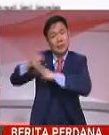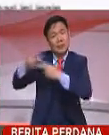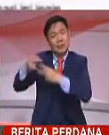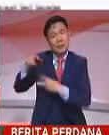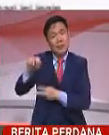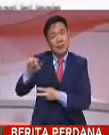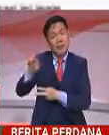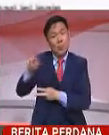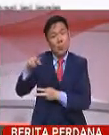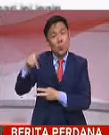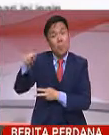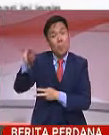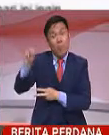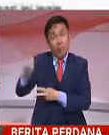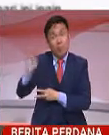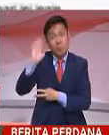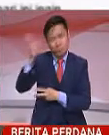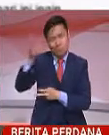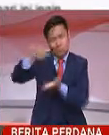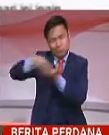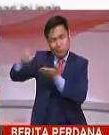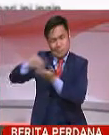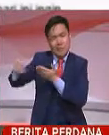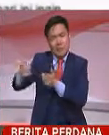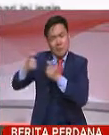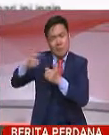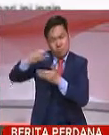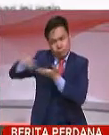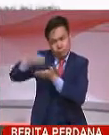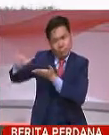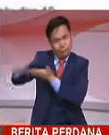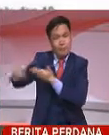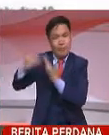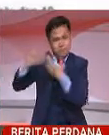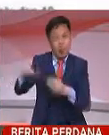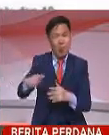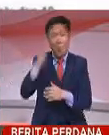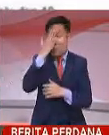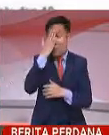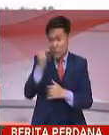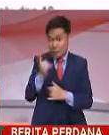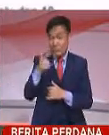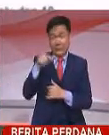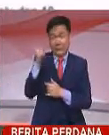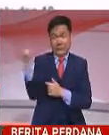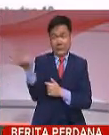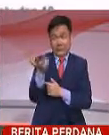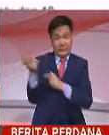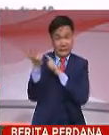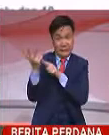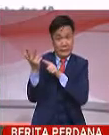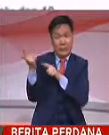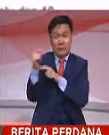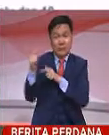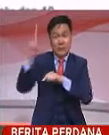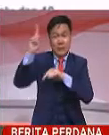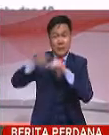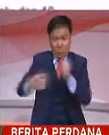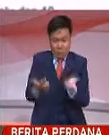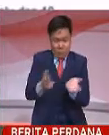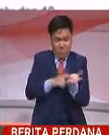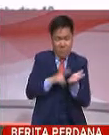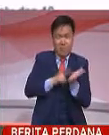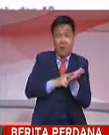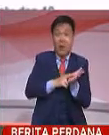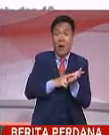Narupon Walputsen, akan diselesaikan dalam masa terdekat. Ia perlu dilakukan bagi mengelakkan mereka dikenakan larangan pendaftaran